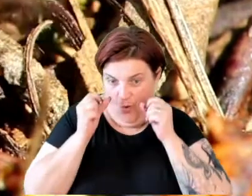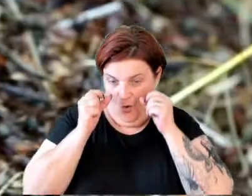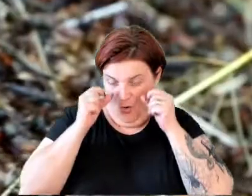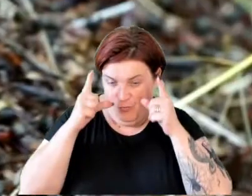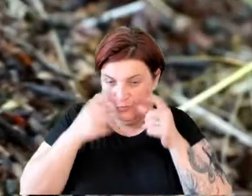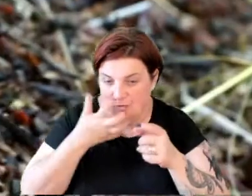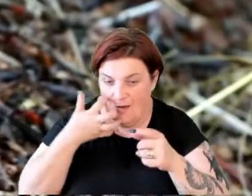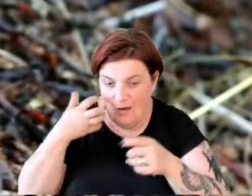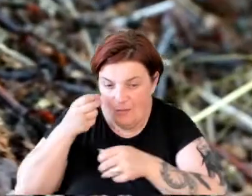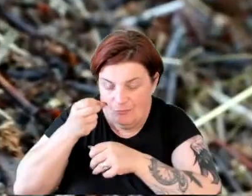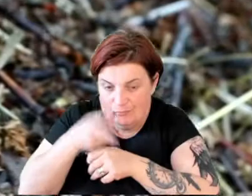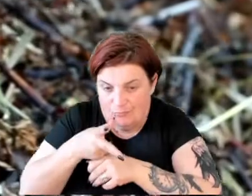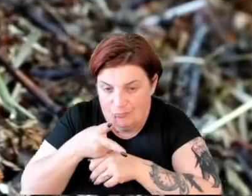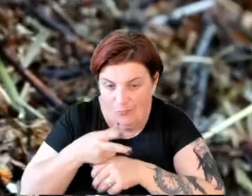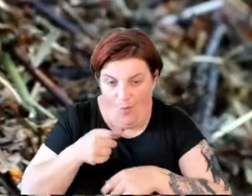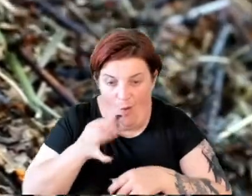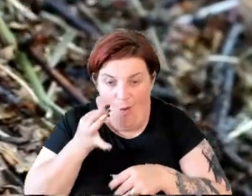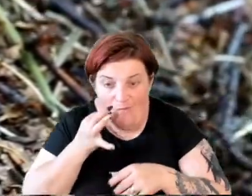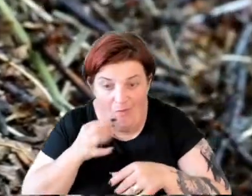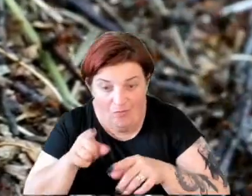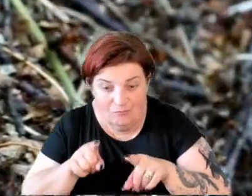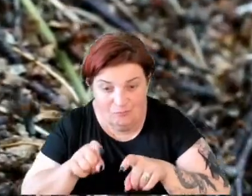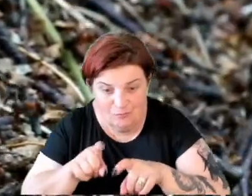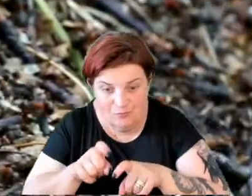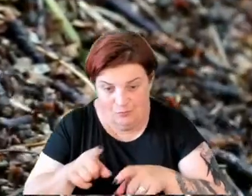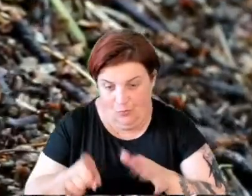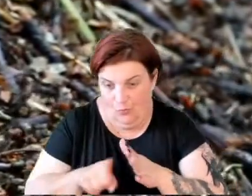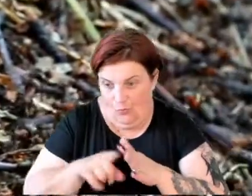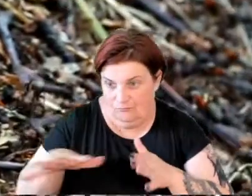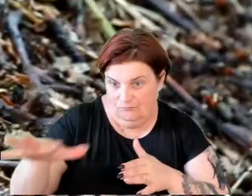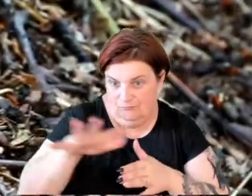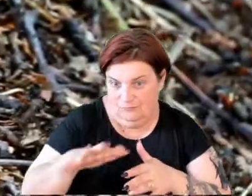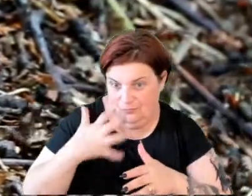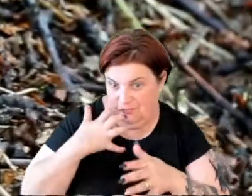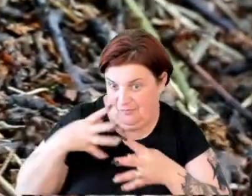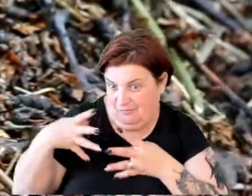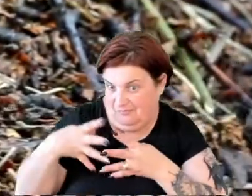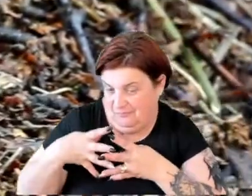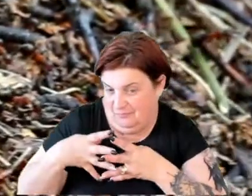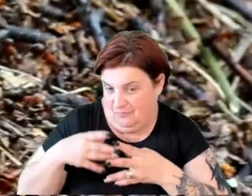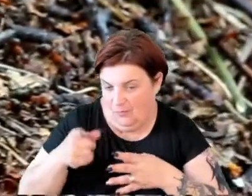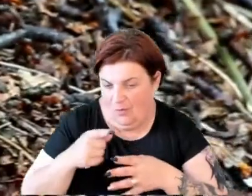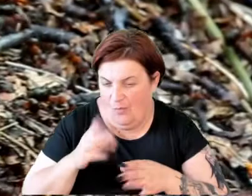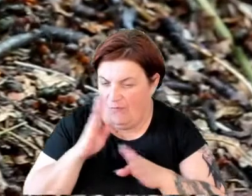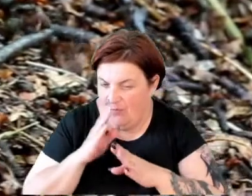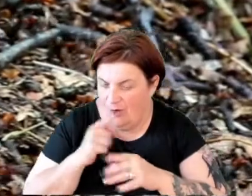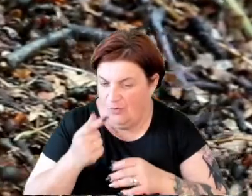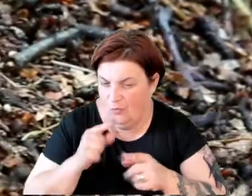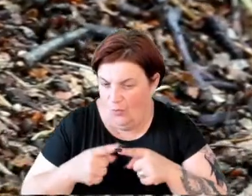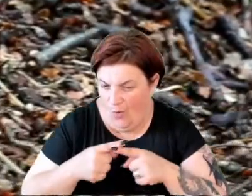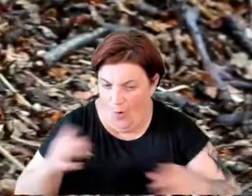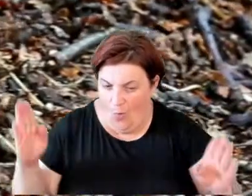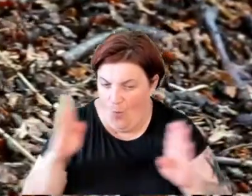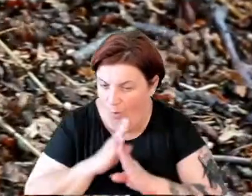nasłonecznionych miejscach. Owady te dostosowują temperaturę ciała do otoczenia. Wczesnowiosenne powietrze jest jeszcze dość chłodne, jednak słońce